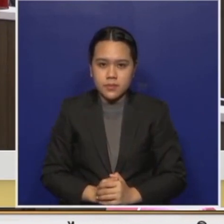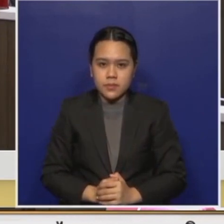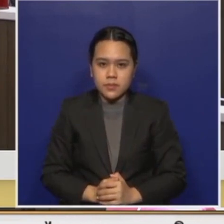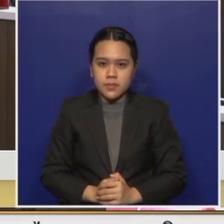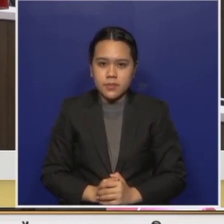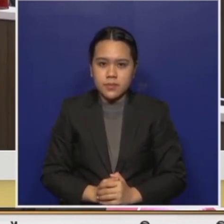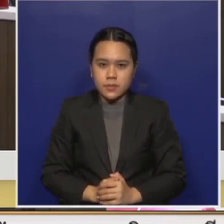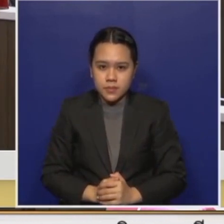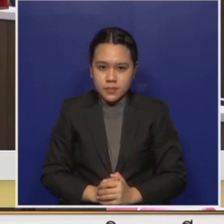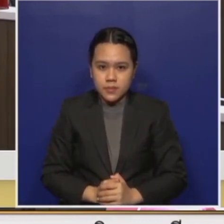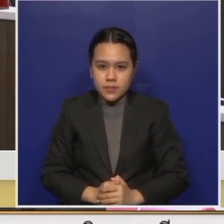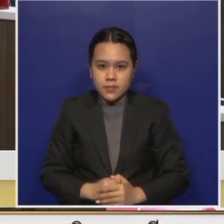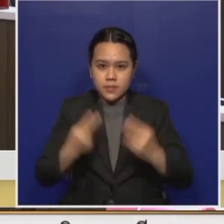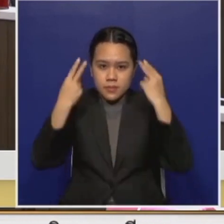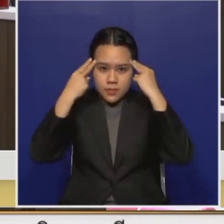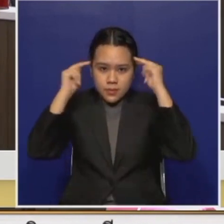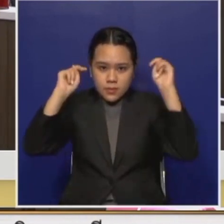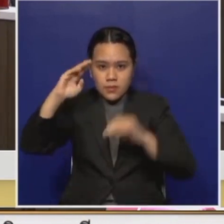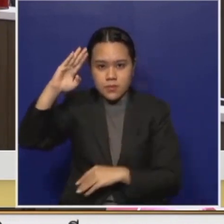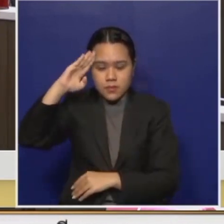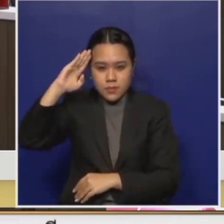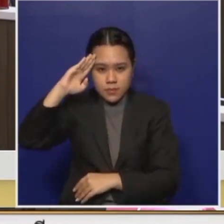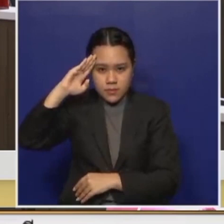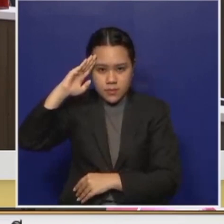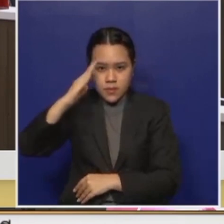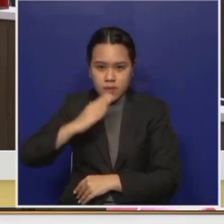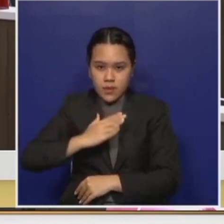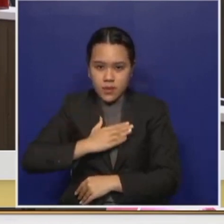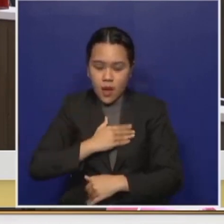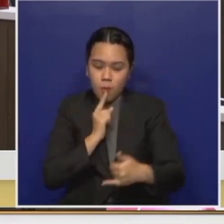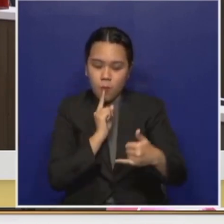ของพลเอกประยทิจนโอชาในย speculative ที่เราเกลาวหาไป